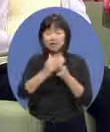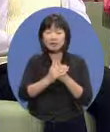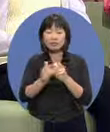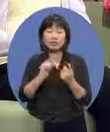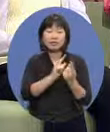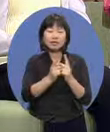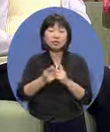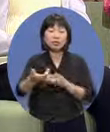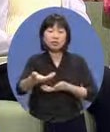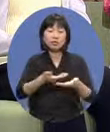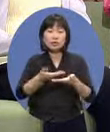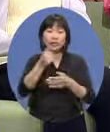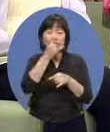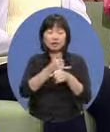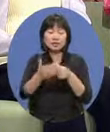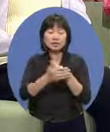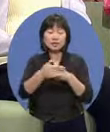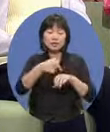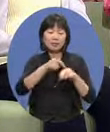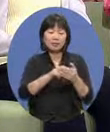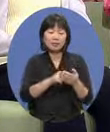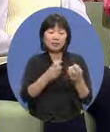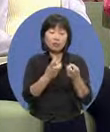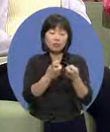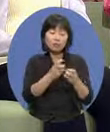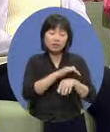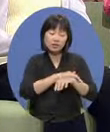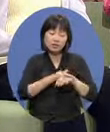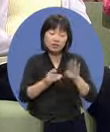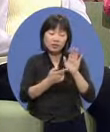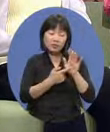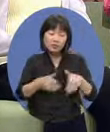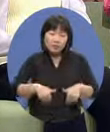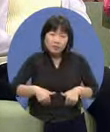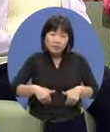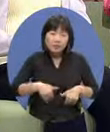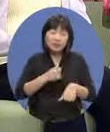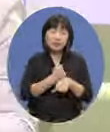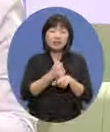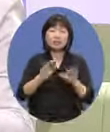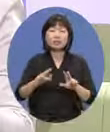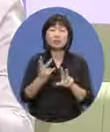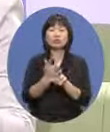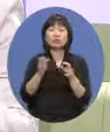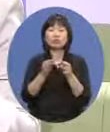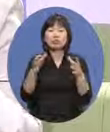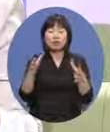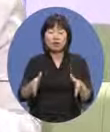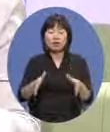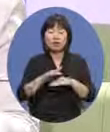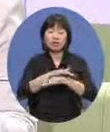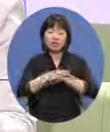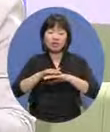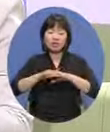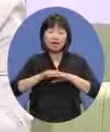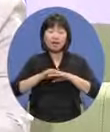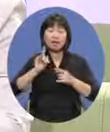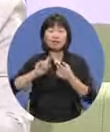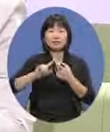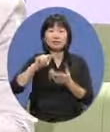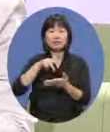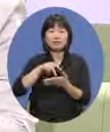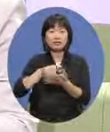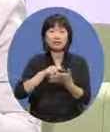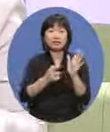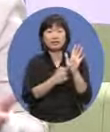서로 주고받으면서 이 마음을 어떻게 하면 잘 표현할지 이거에 대해서 이번 주는 굉장히 잘 그 부분에 대한